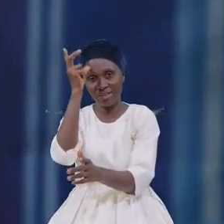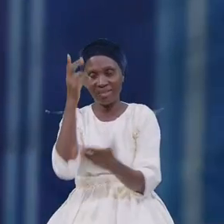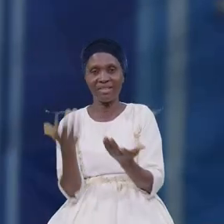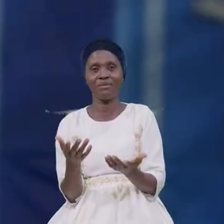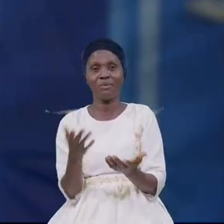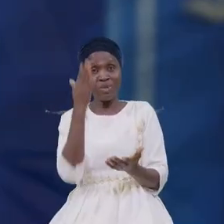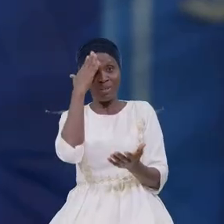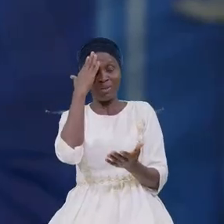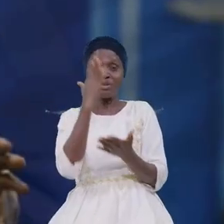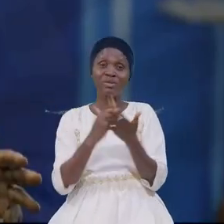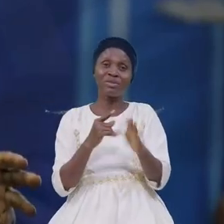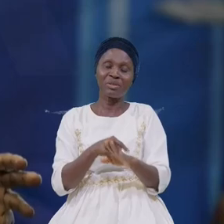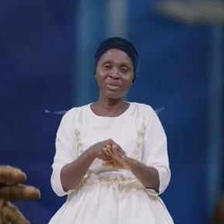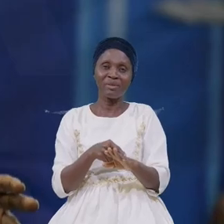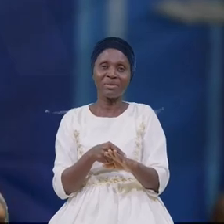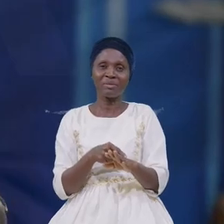Parfois, on a